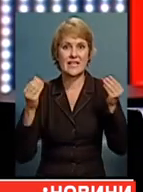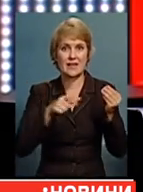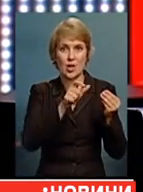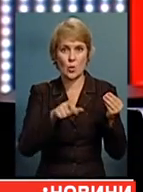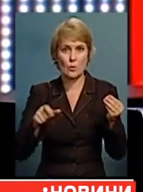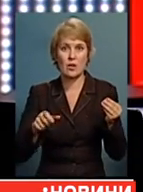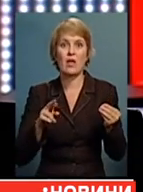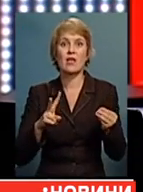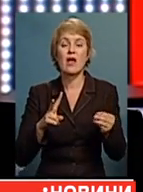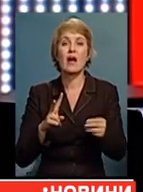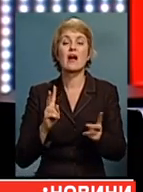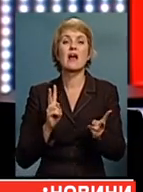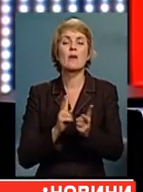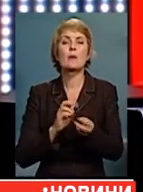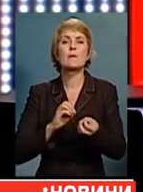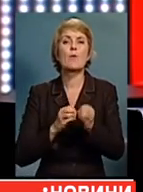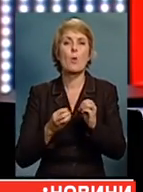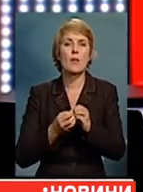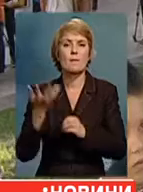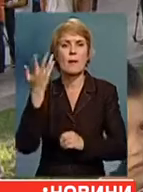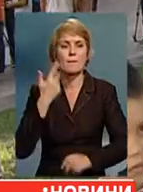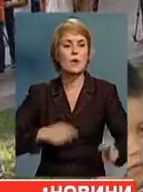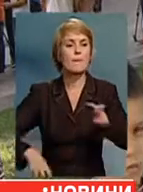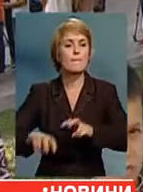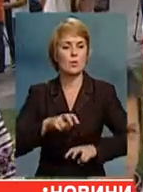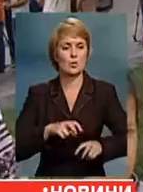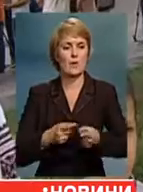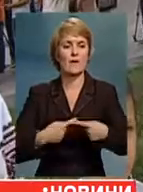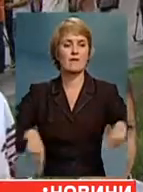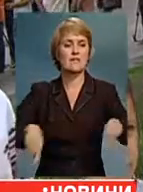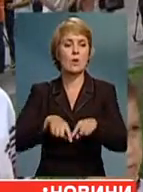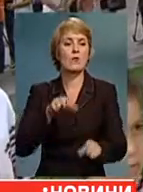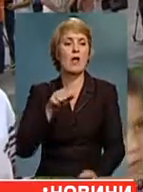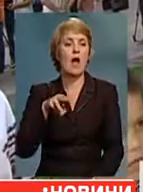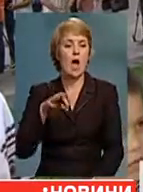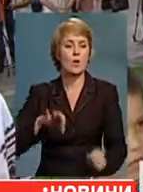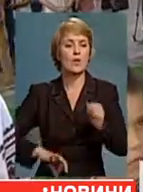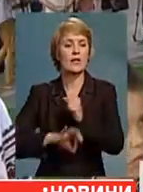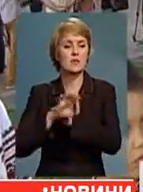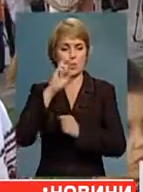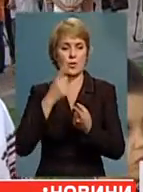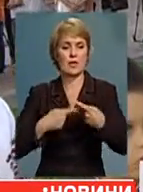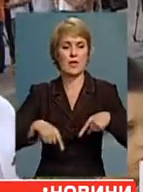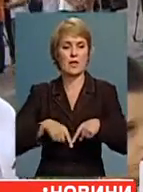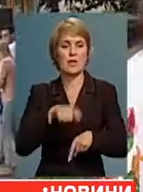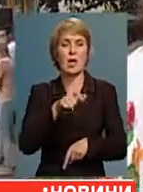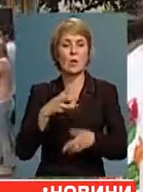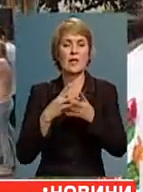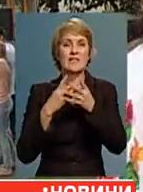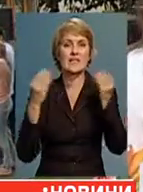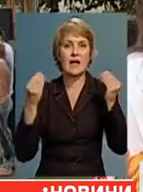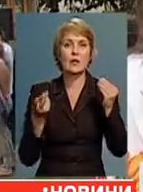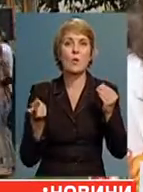під час їх пошуку. У зоні проведення АТО на сході країни люди зникають по обидва боки